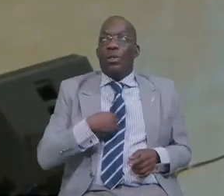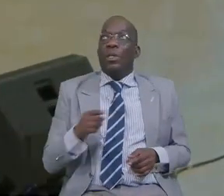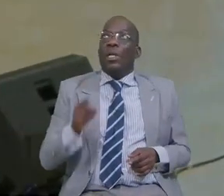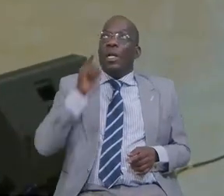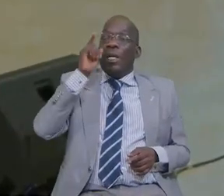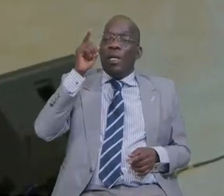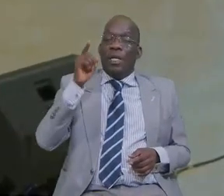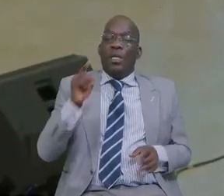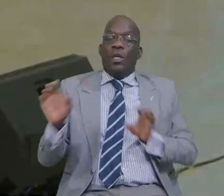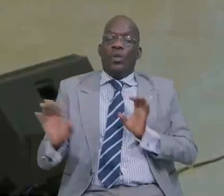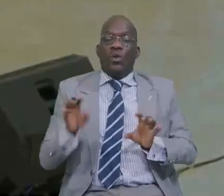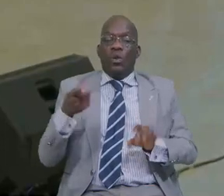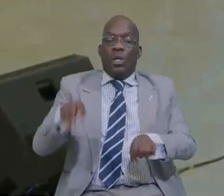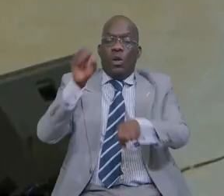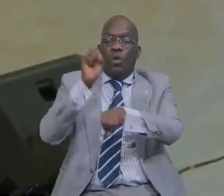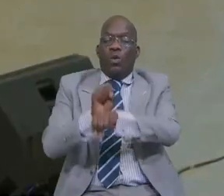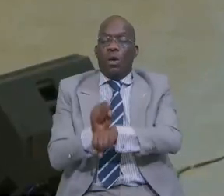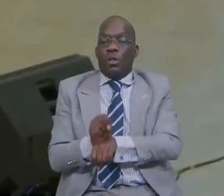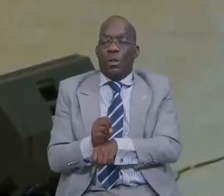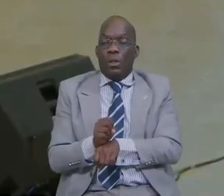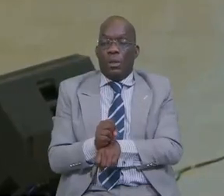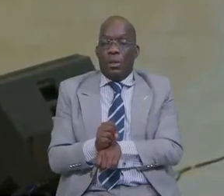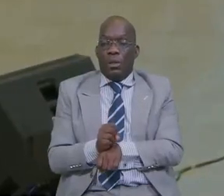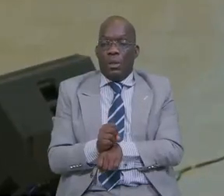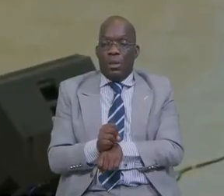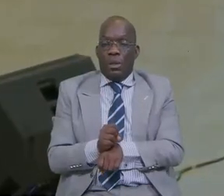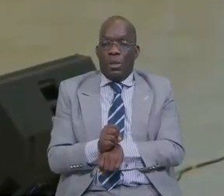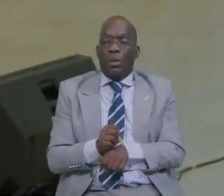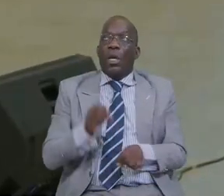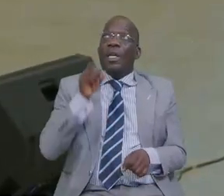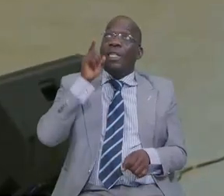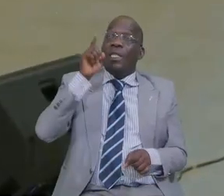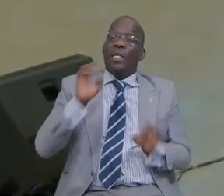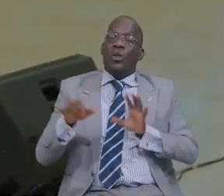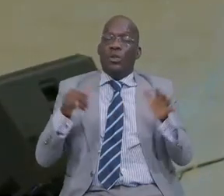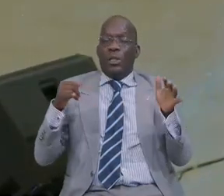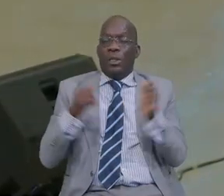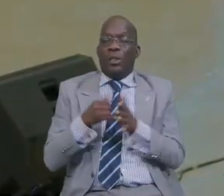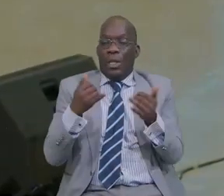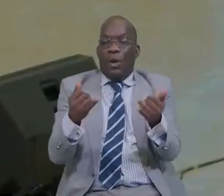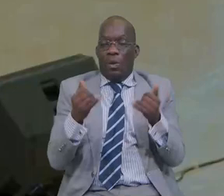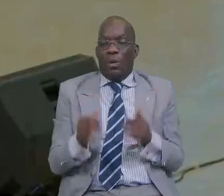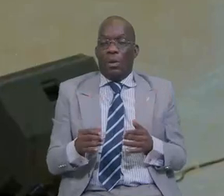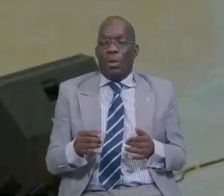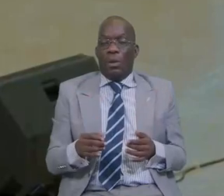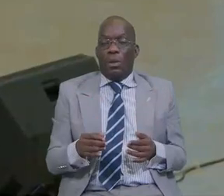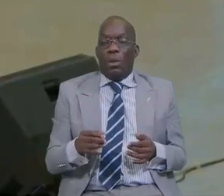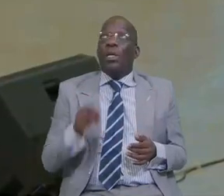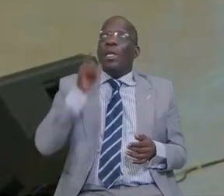C'est lui qui fait les œuvres. Il ne se fatigue jamais, il fait les